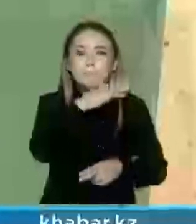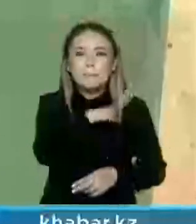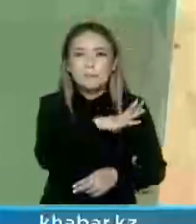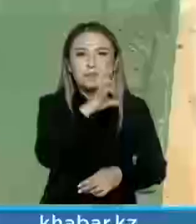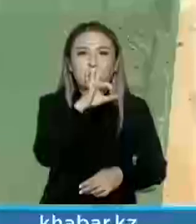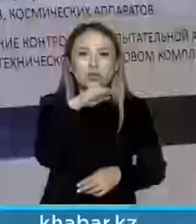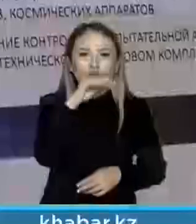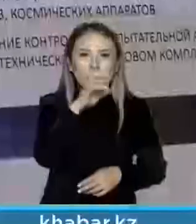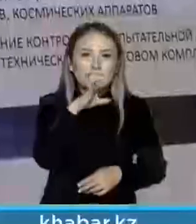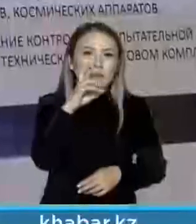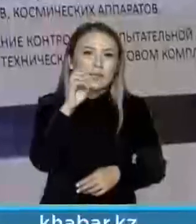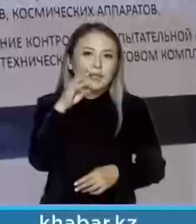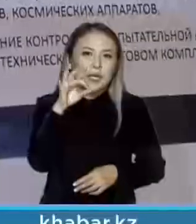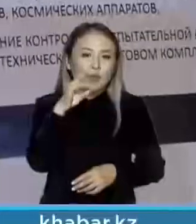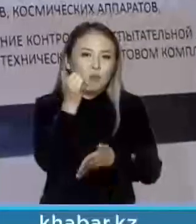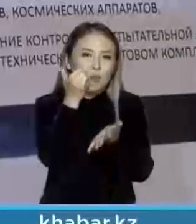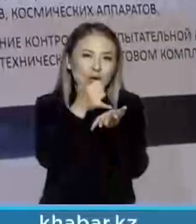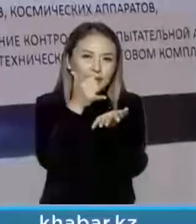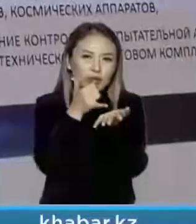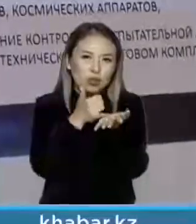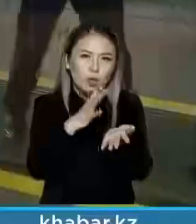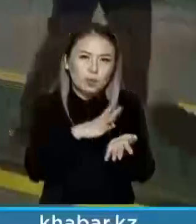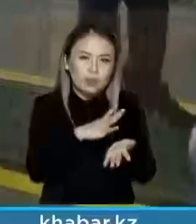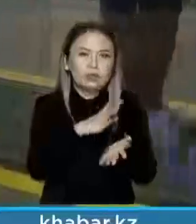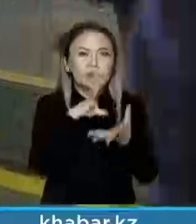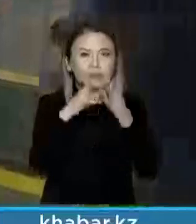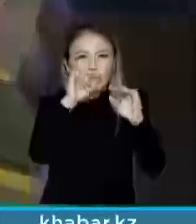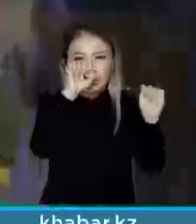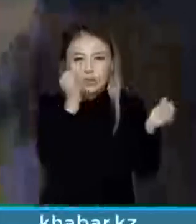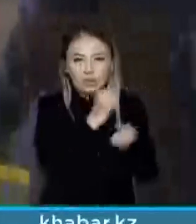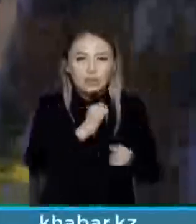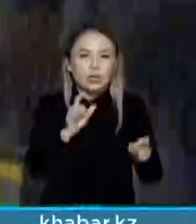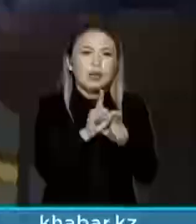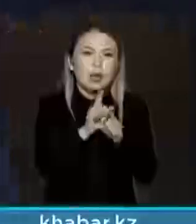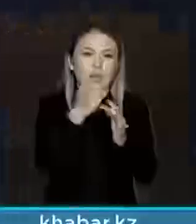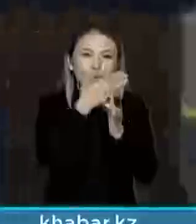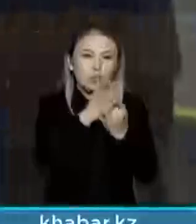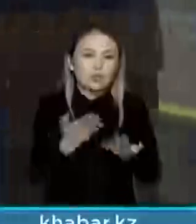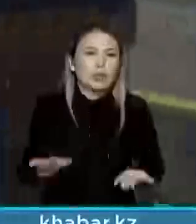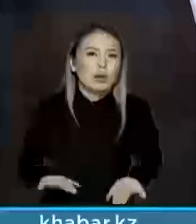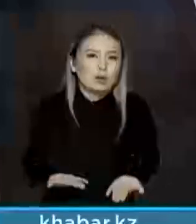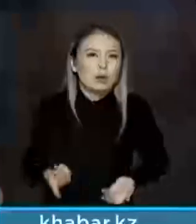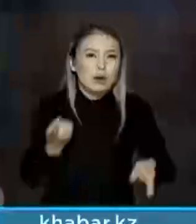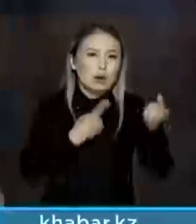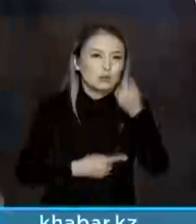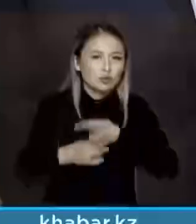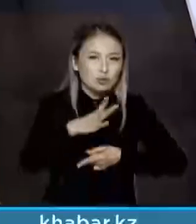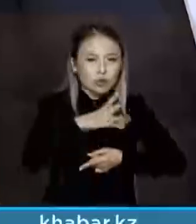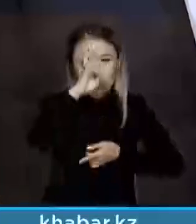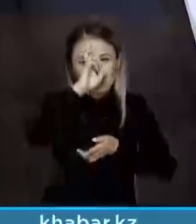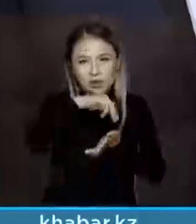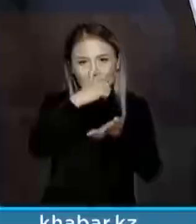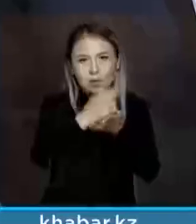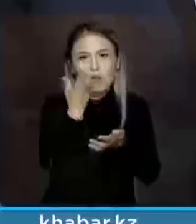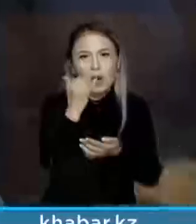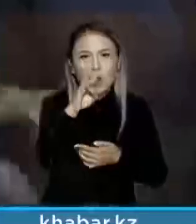басталады. Олжас Бектенов монтаждау сынақ кешенін, сондай-ақ зымыран көлеміне шақталған көлік қондырғыларын қарап шықты.